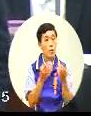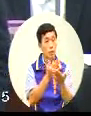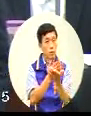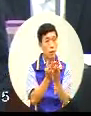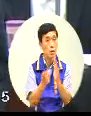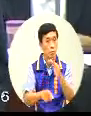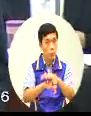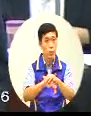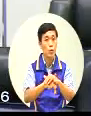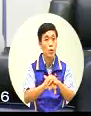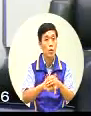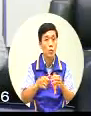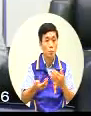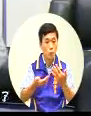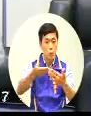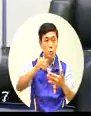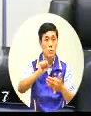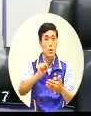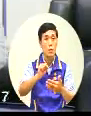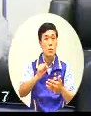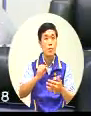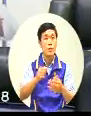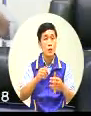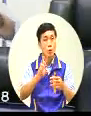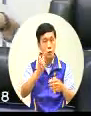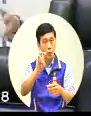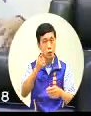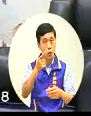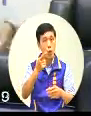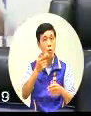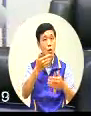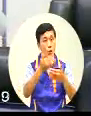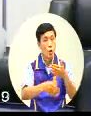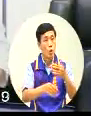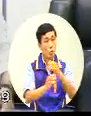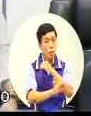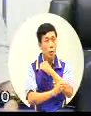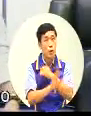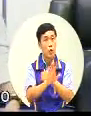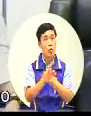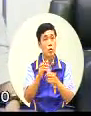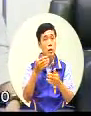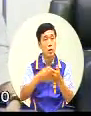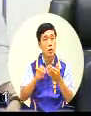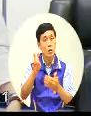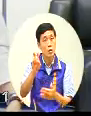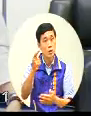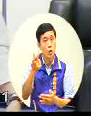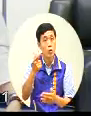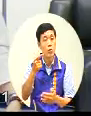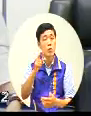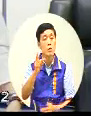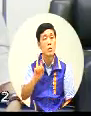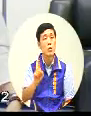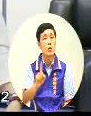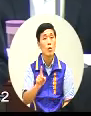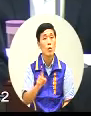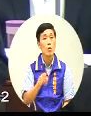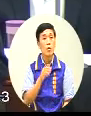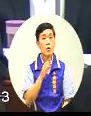有晋升的啦，哈，有36名呐、啊，啊，你说扣除掉什么贪污的啊？那26名是什么？ 他就有